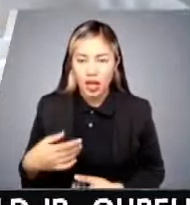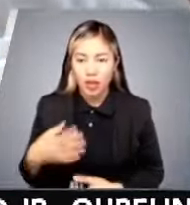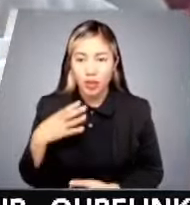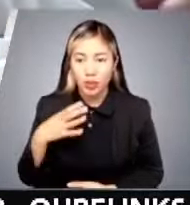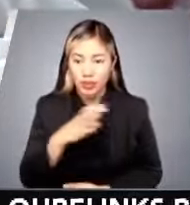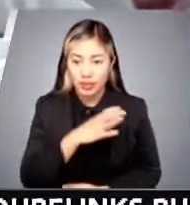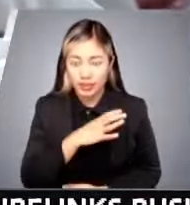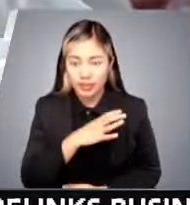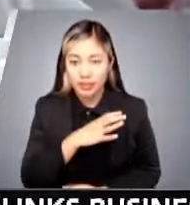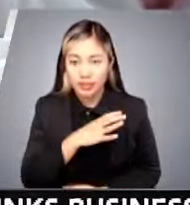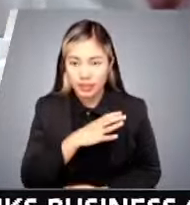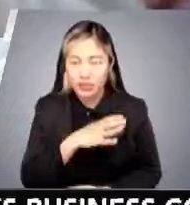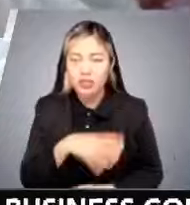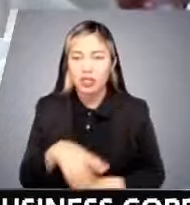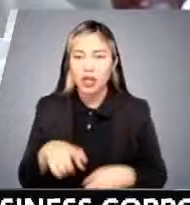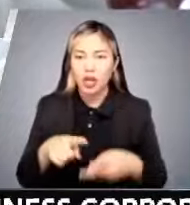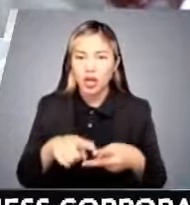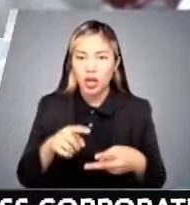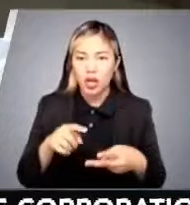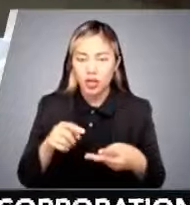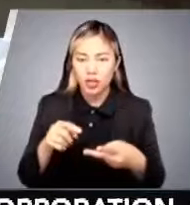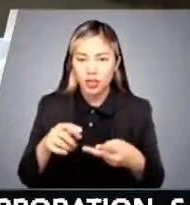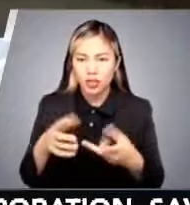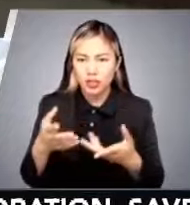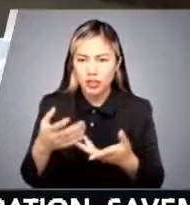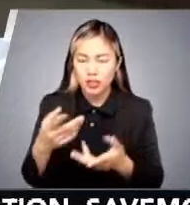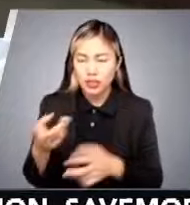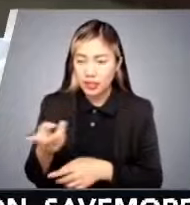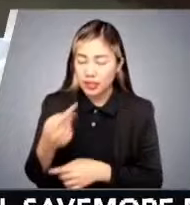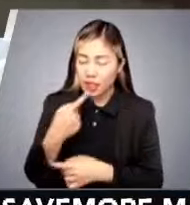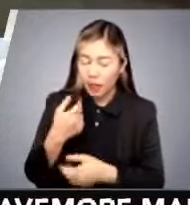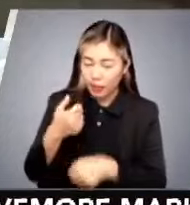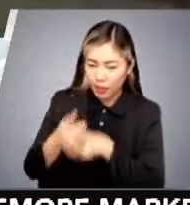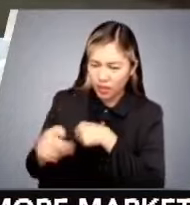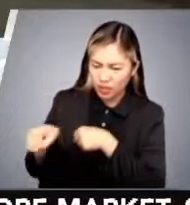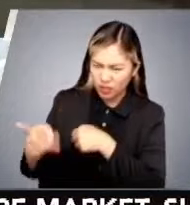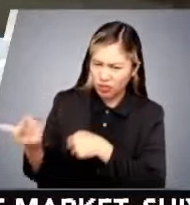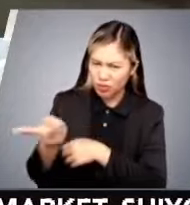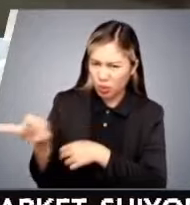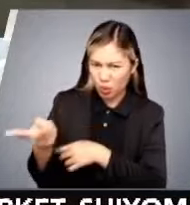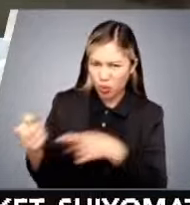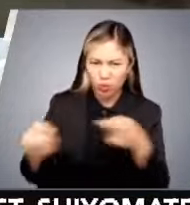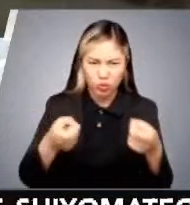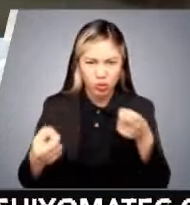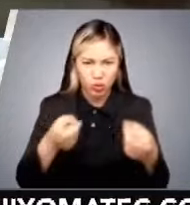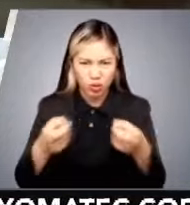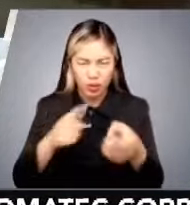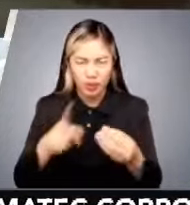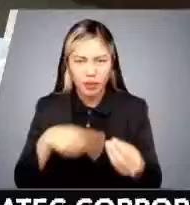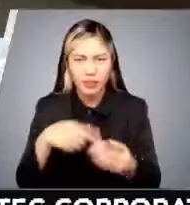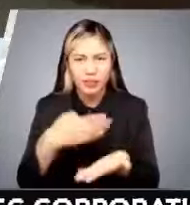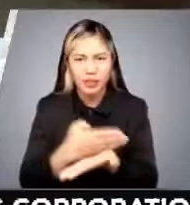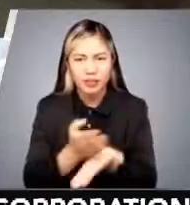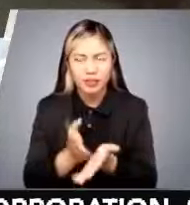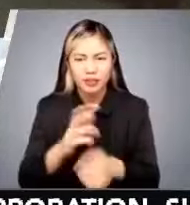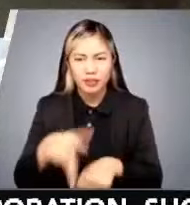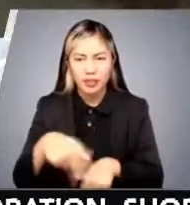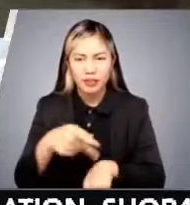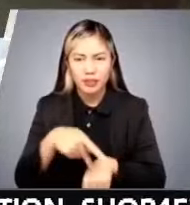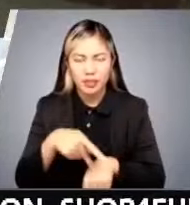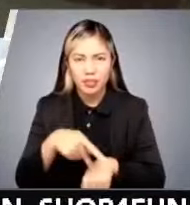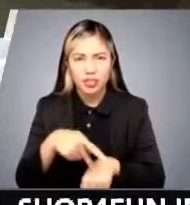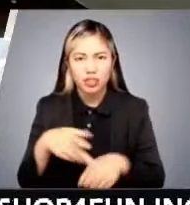List Representative Sal Dico, bilang dalawang taong may kontrol umano sa budget ng Pilipinas. Sa lumabas na General Appropriations